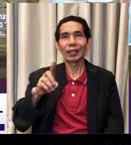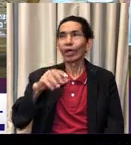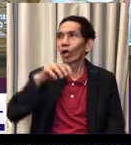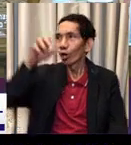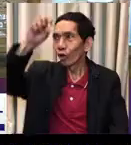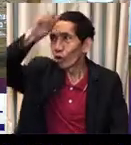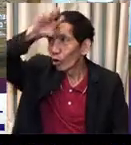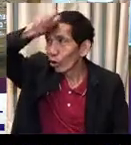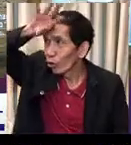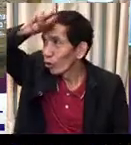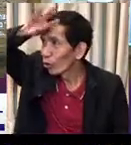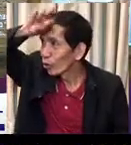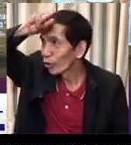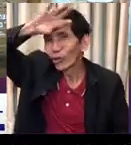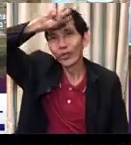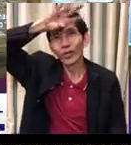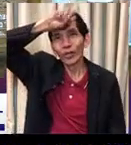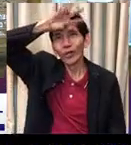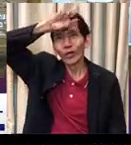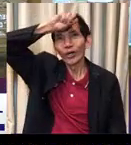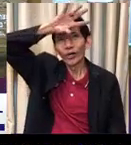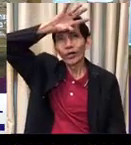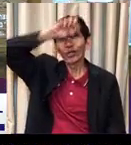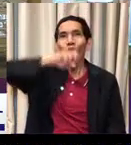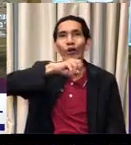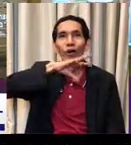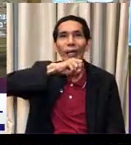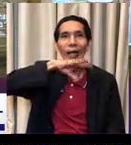lolo? Lolo. Lolo.